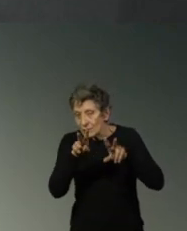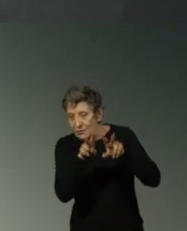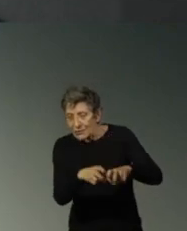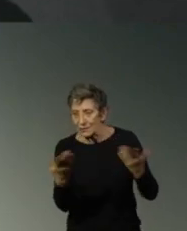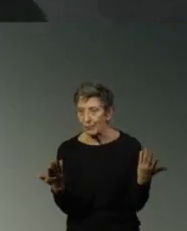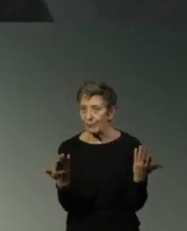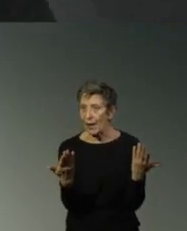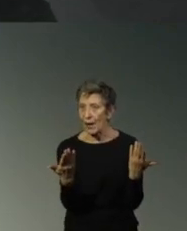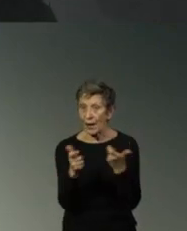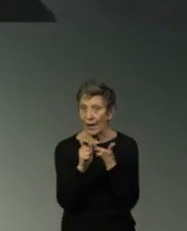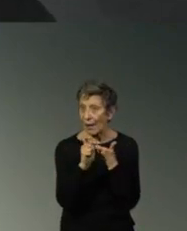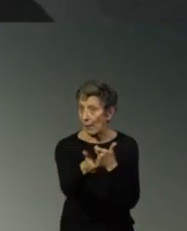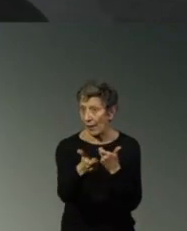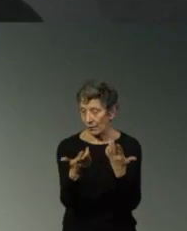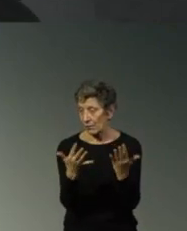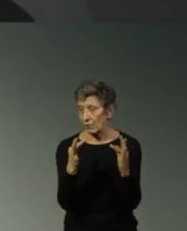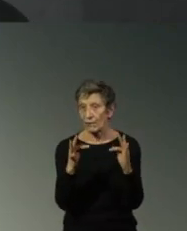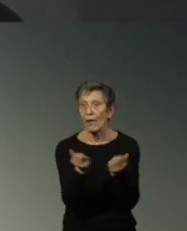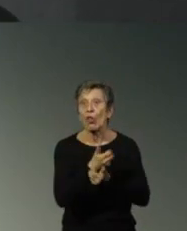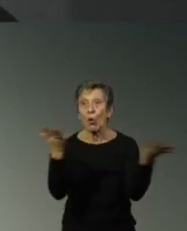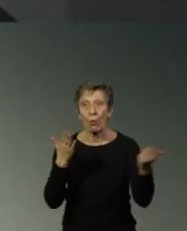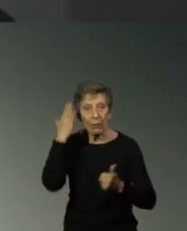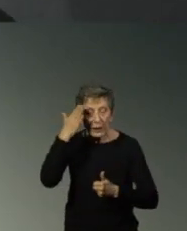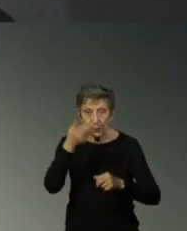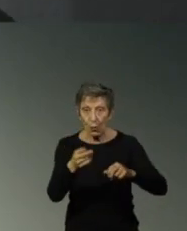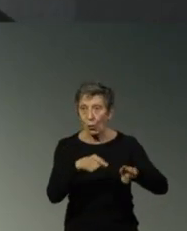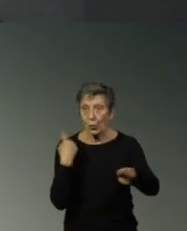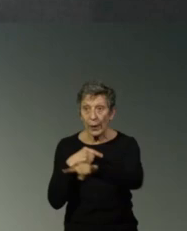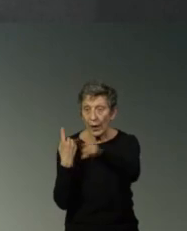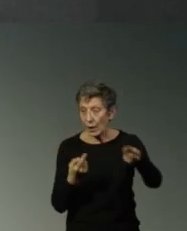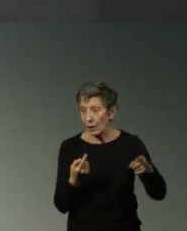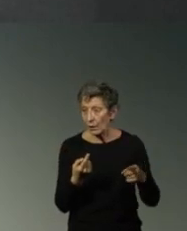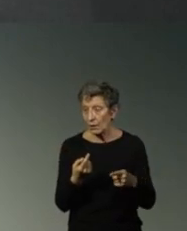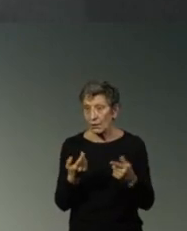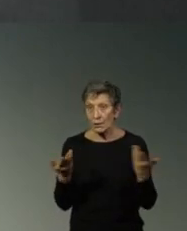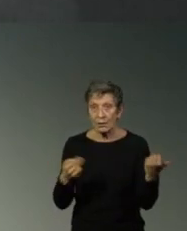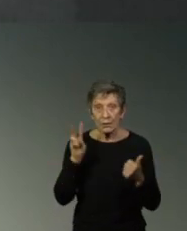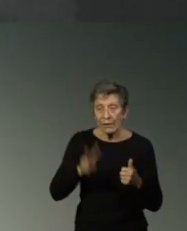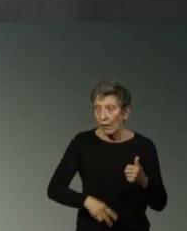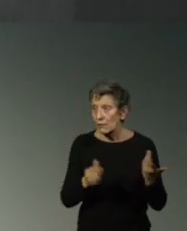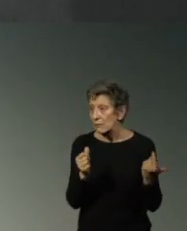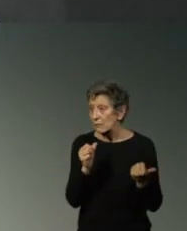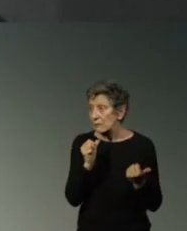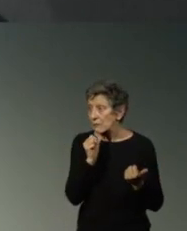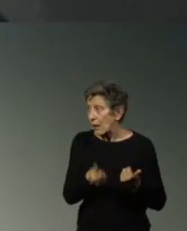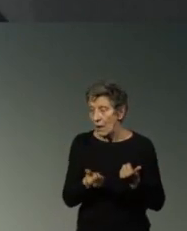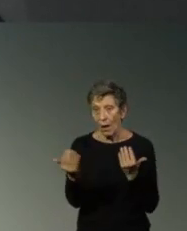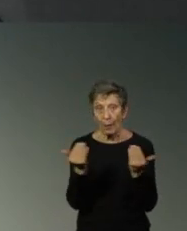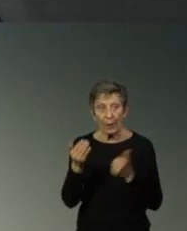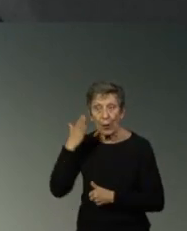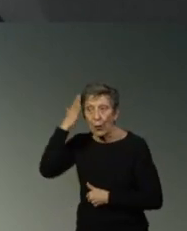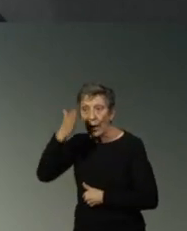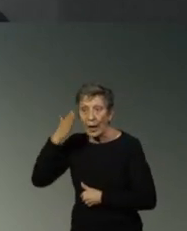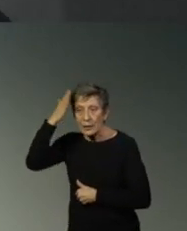de la chasse en nombre d'animaux tués est absolument dérisoire par rapport au nombre d'animaux qui sont dans